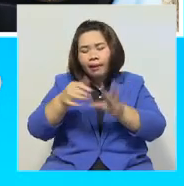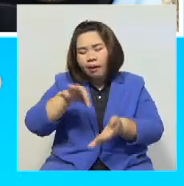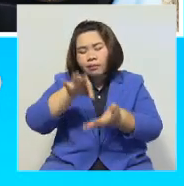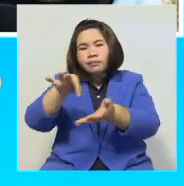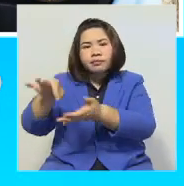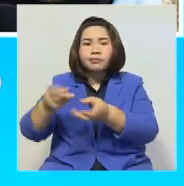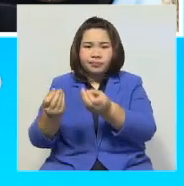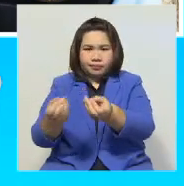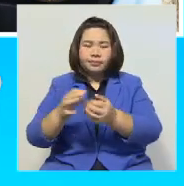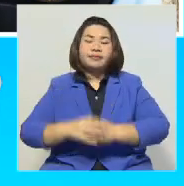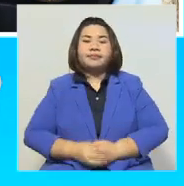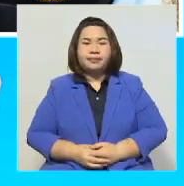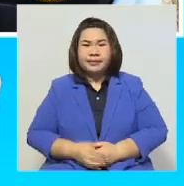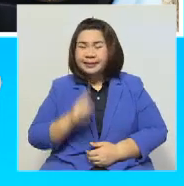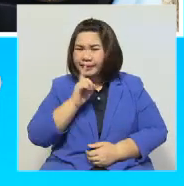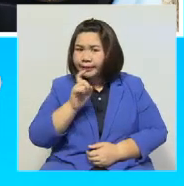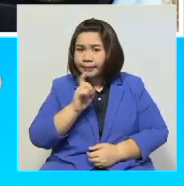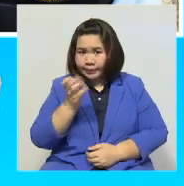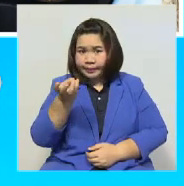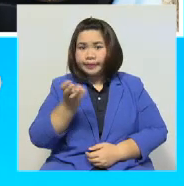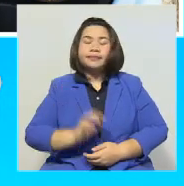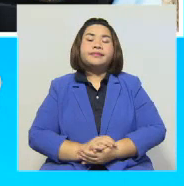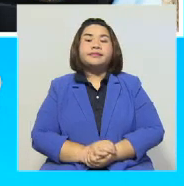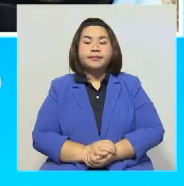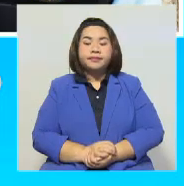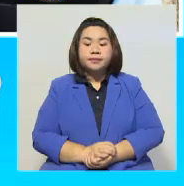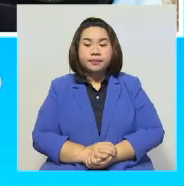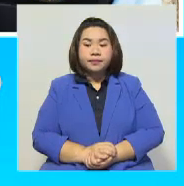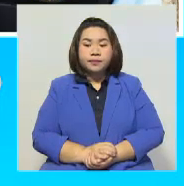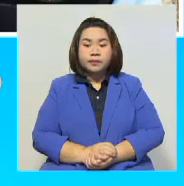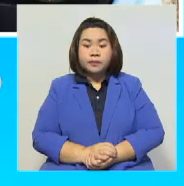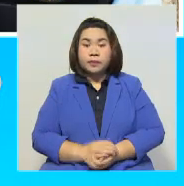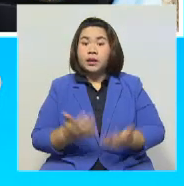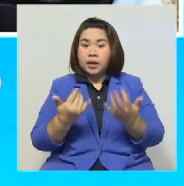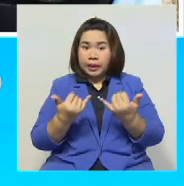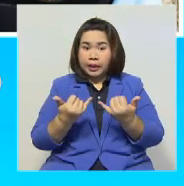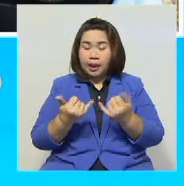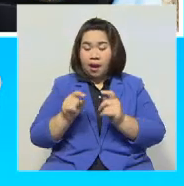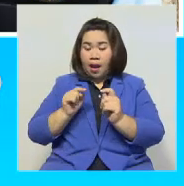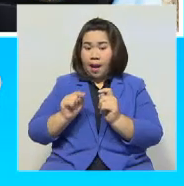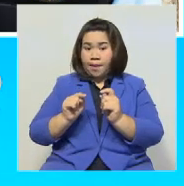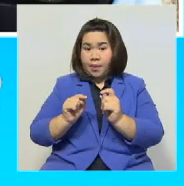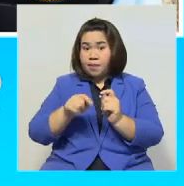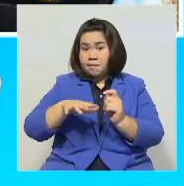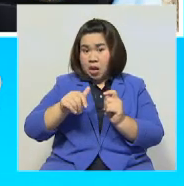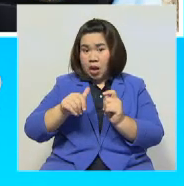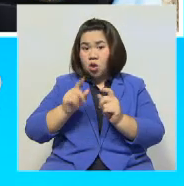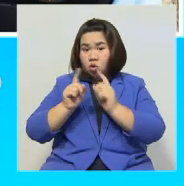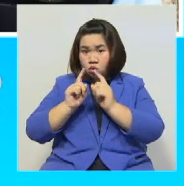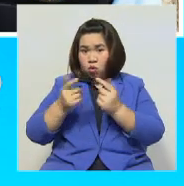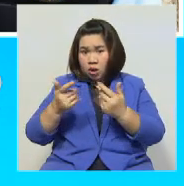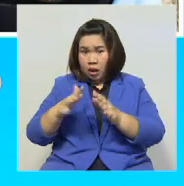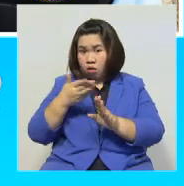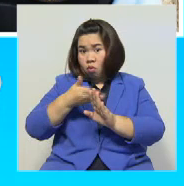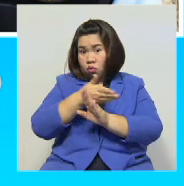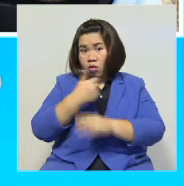ครับ นายอำเภอขาขอสอบถามเพิ่มเติมนิดนึงว่าเราประสานกับทางอำเภอเมืองเพชรบุรีที่ผ่าน